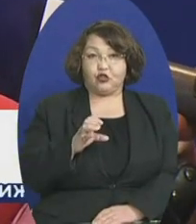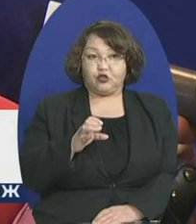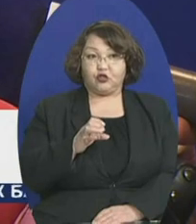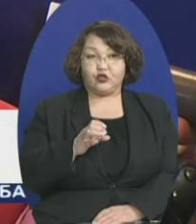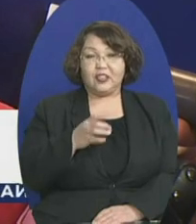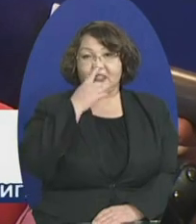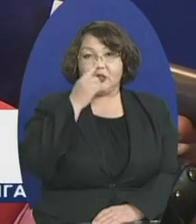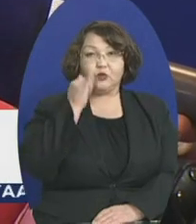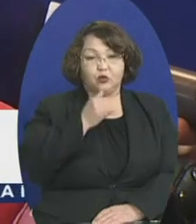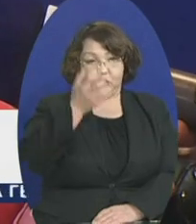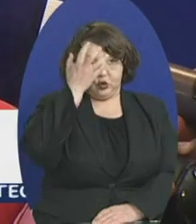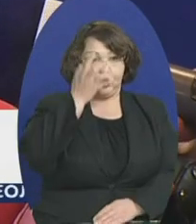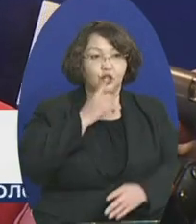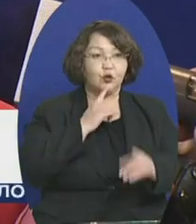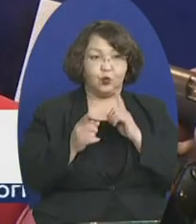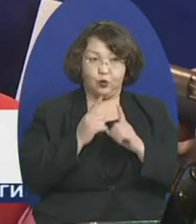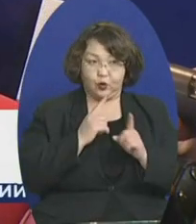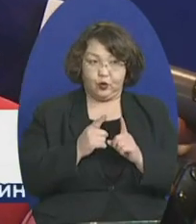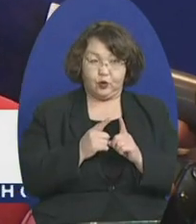дахь хятад тусын төрийн зөвлөл